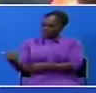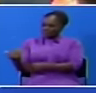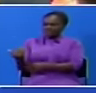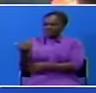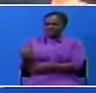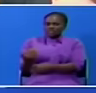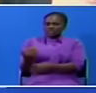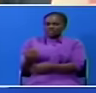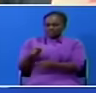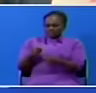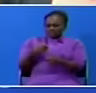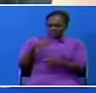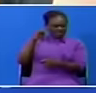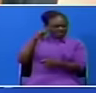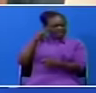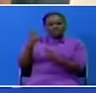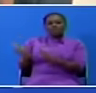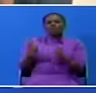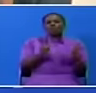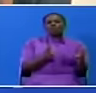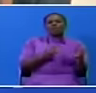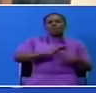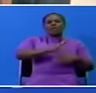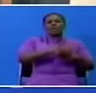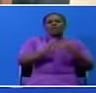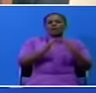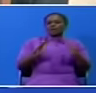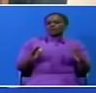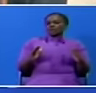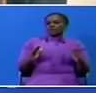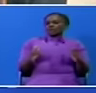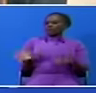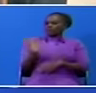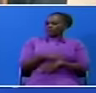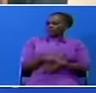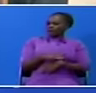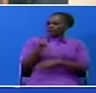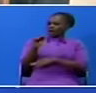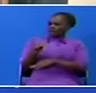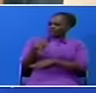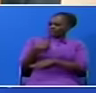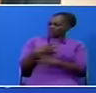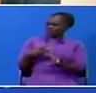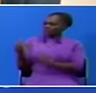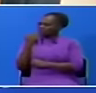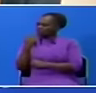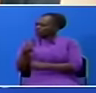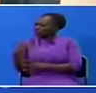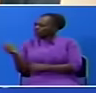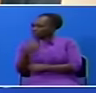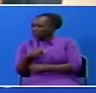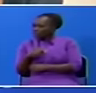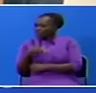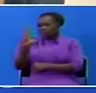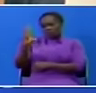hapa wakichomelea gate. Mimi nikafikiria ni kawaida, ni repair ya gate inatengenezwa. Kurudi ndio nikamwambia nimepeleka chakula, wewe umepeleka.